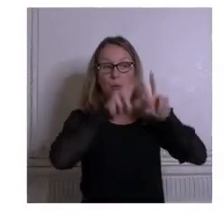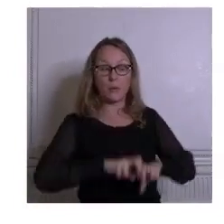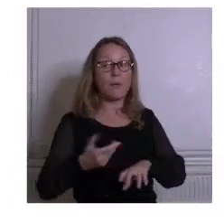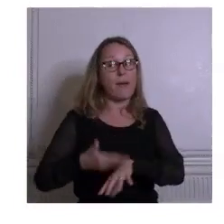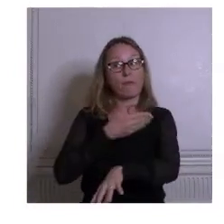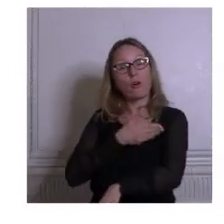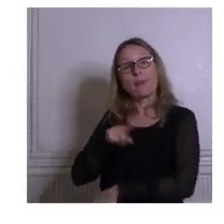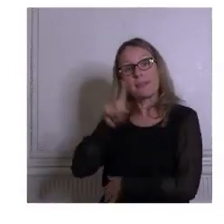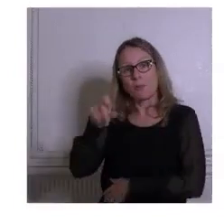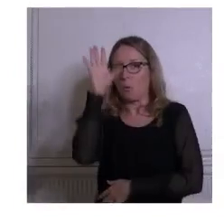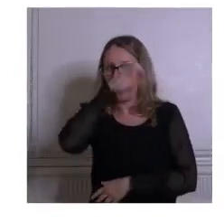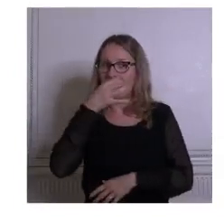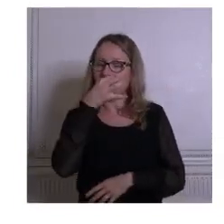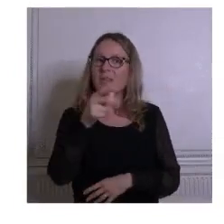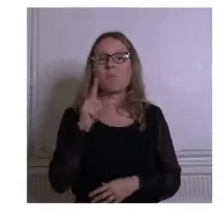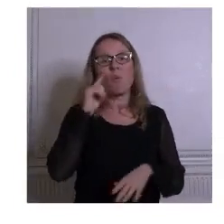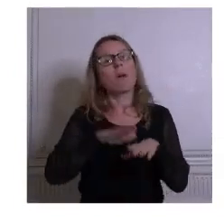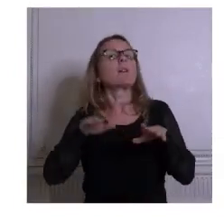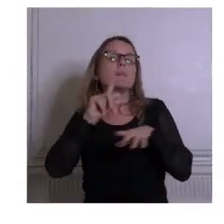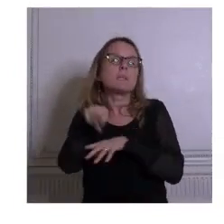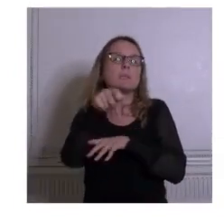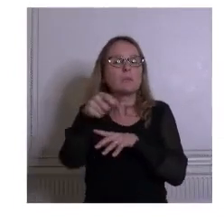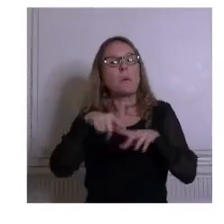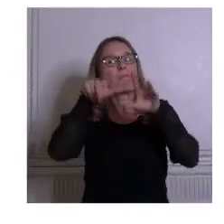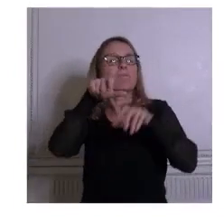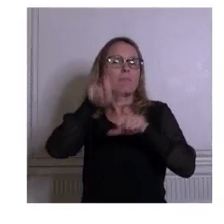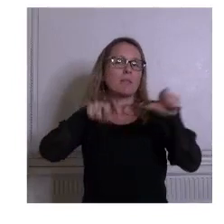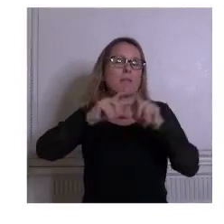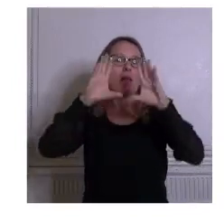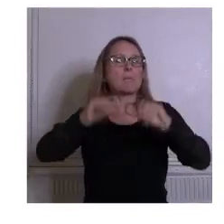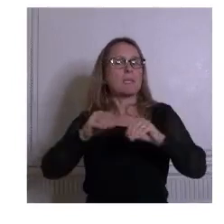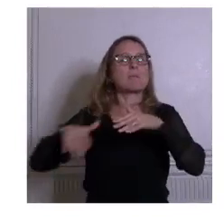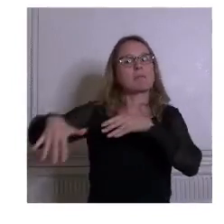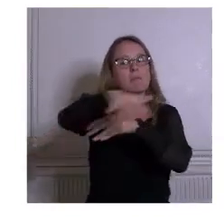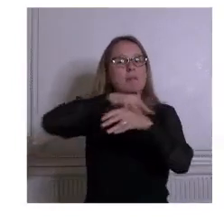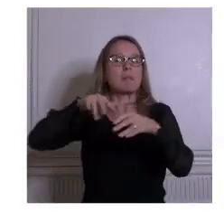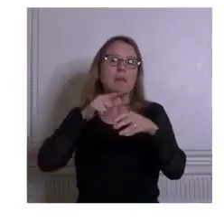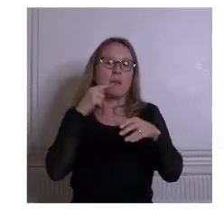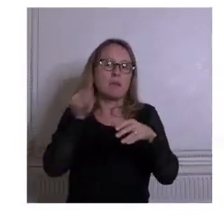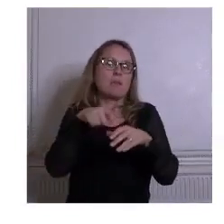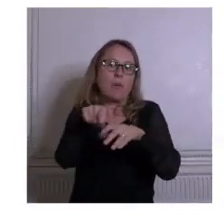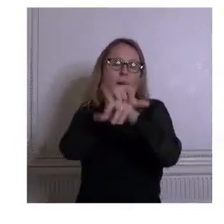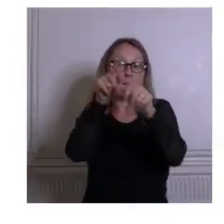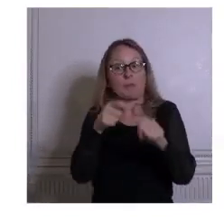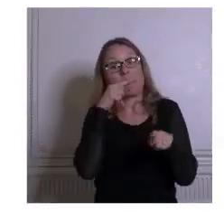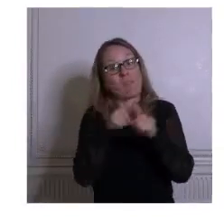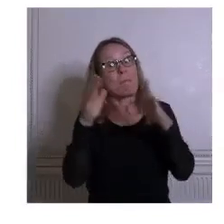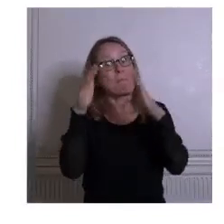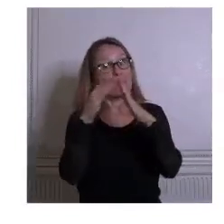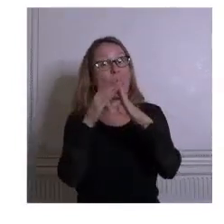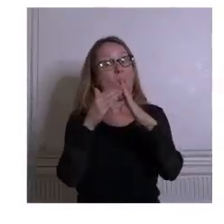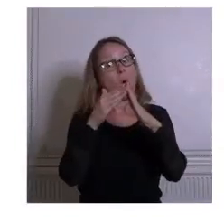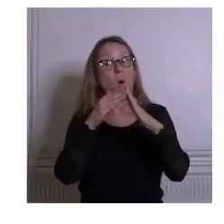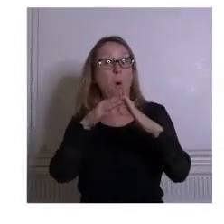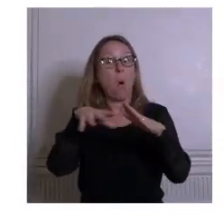proposer, évidemment, à l'ensemble du groupe majoritaire, la volonté de voir rouvrir cette halte au trafic